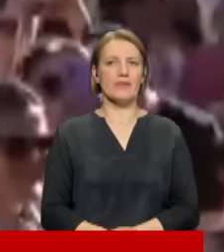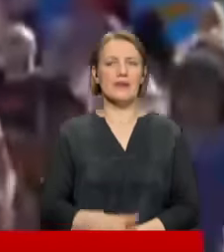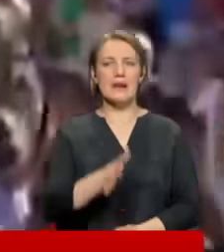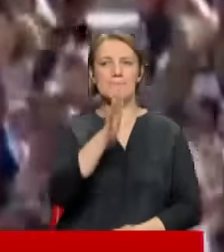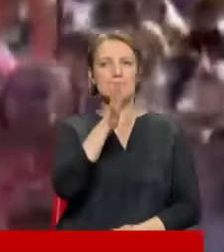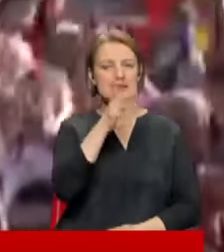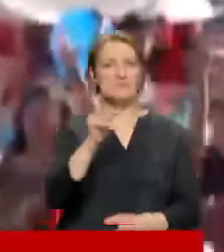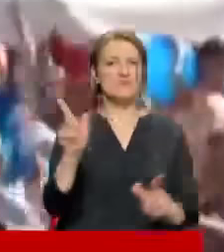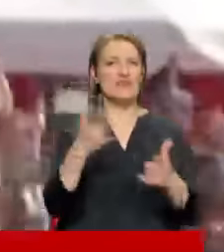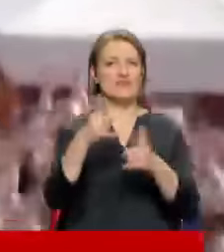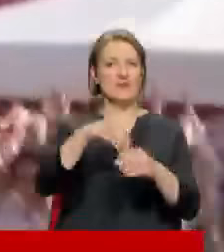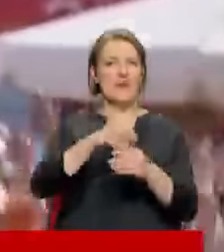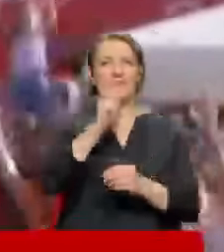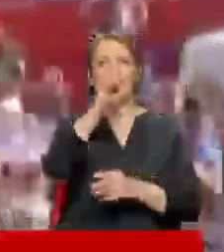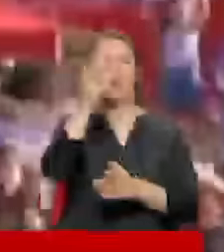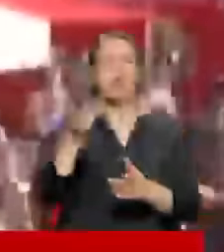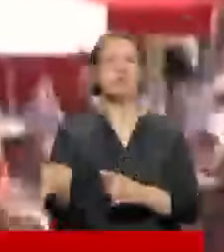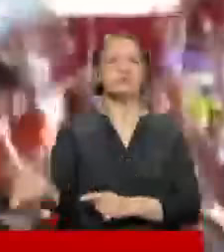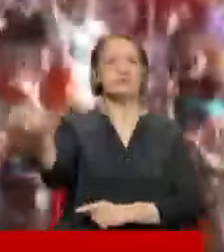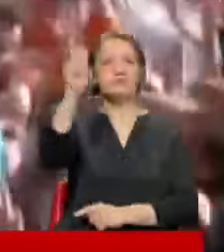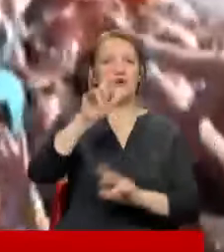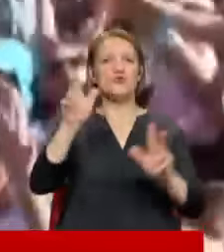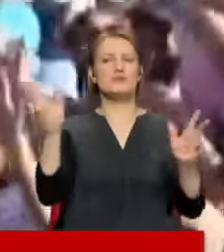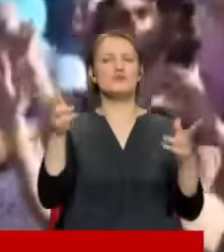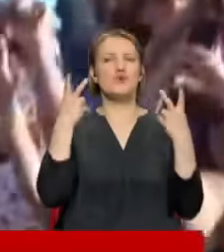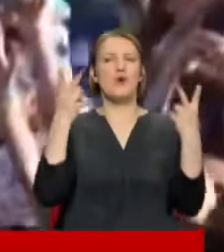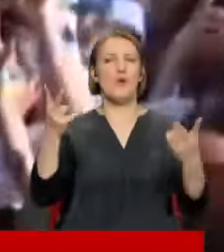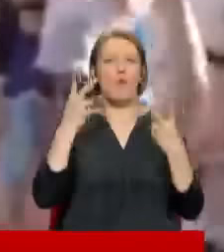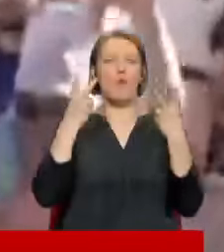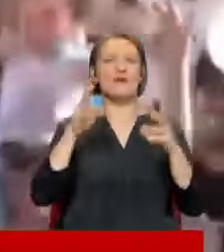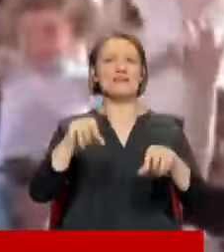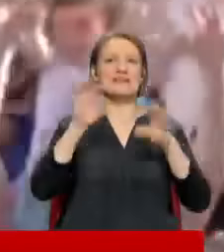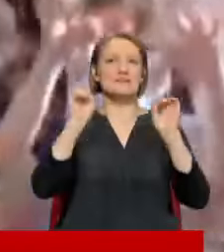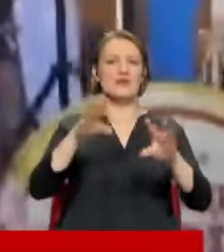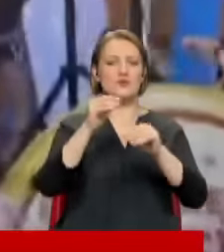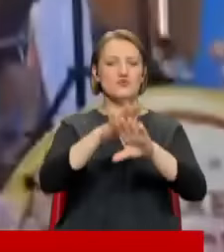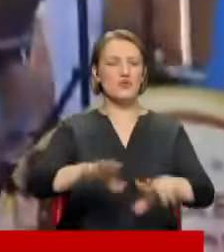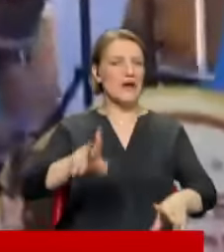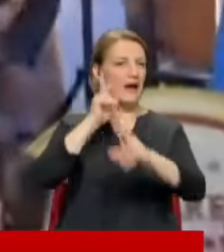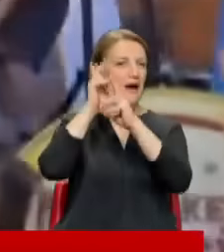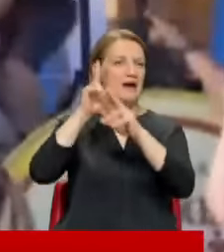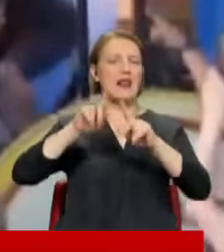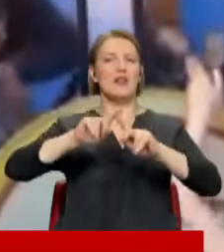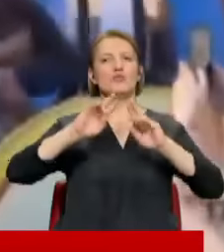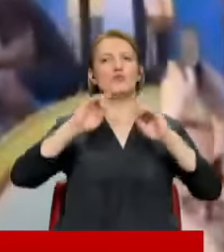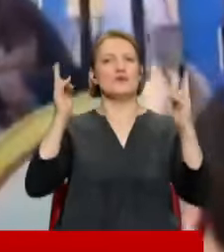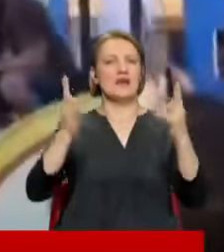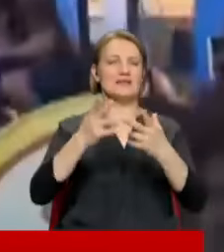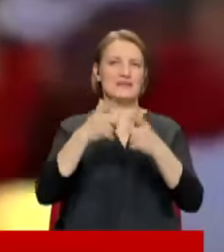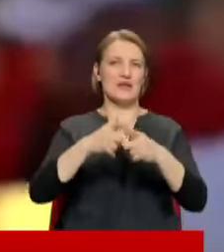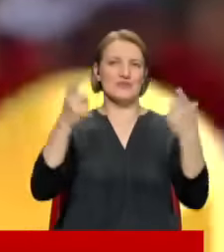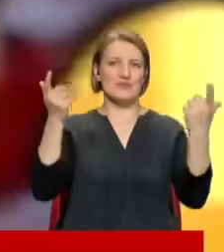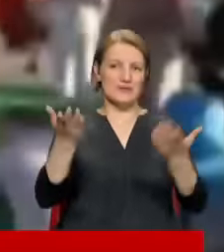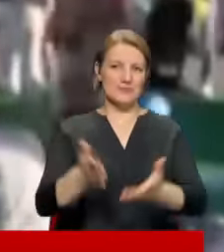Bilim de vardı bu festivalde. Balon katlama şovu da, pandomim sanatçıları, sihirbazlar, çocukların hayal dünyası beslendi.